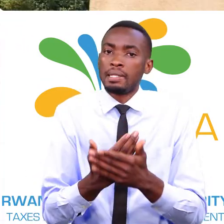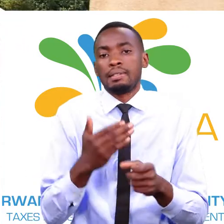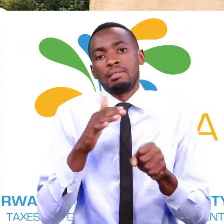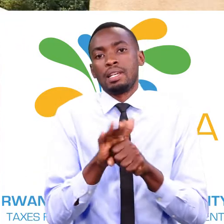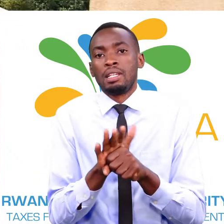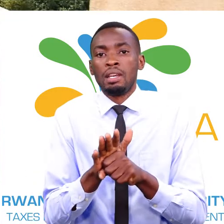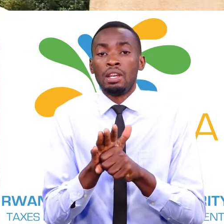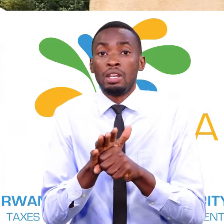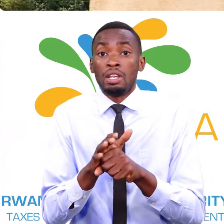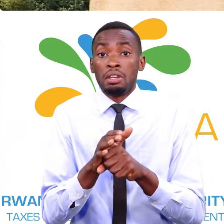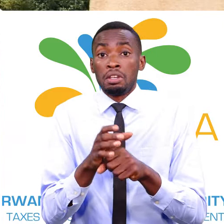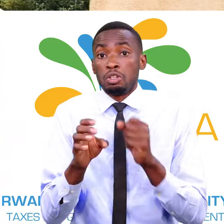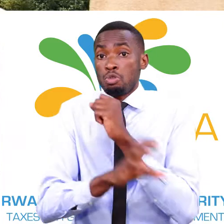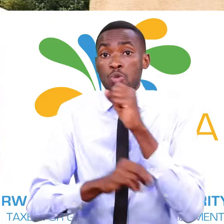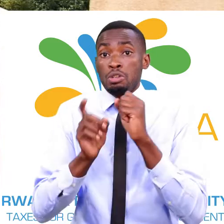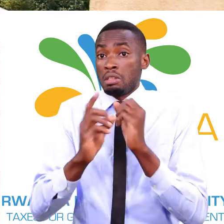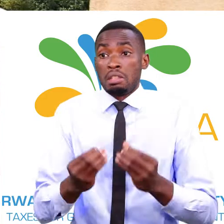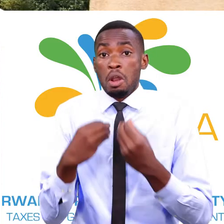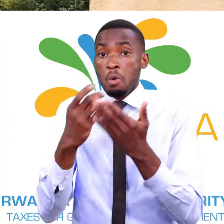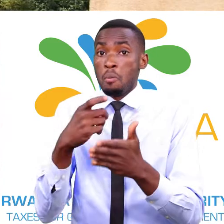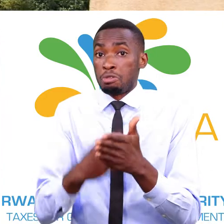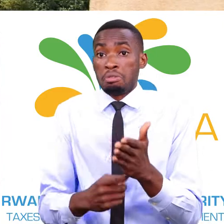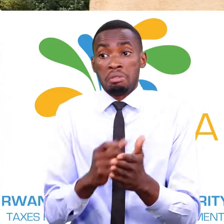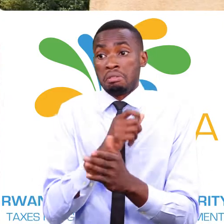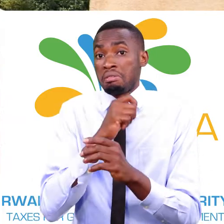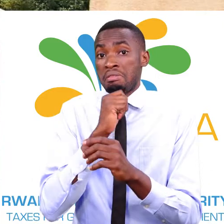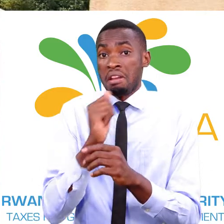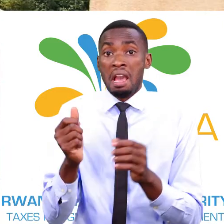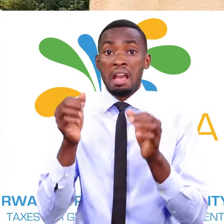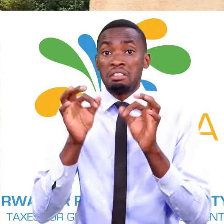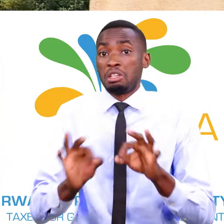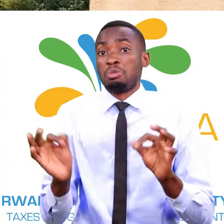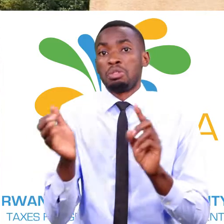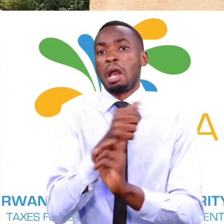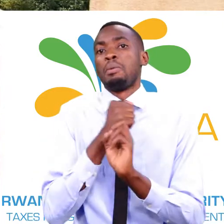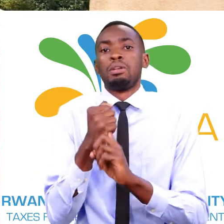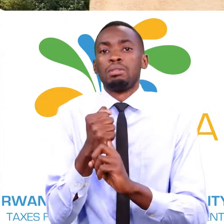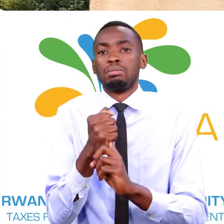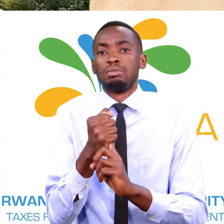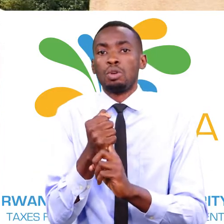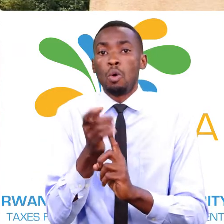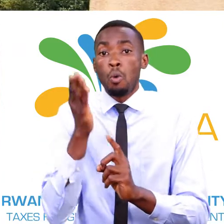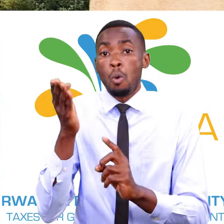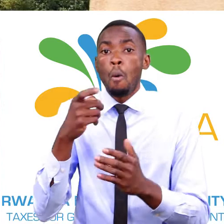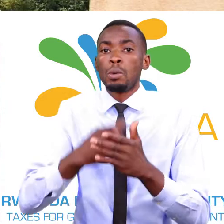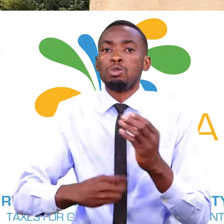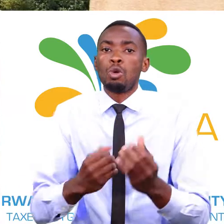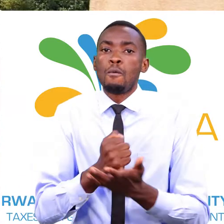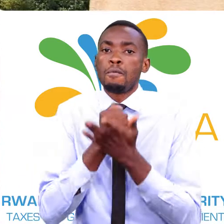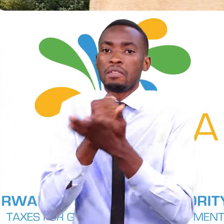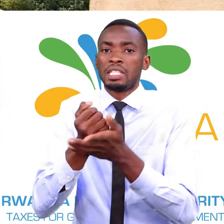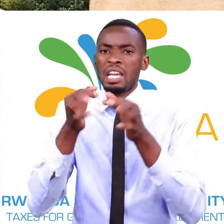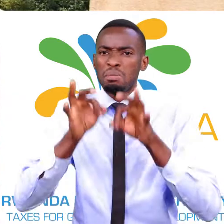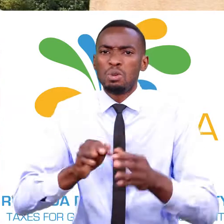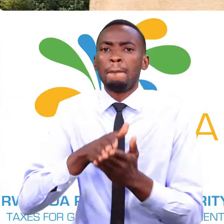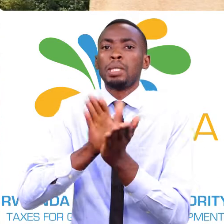ntabwo igihugu kidatanga umusoro n'ubundi ntabwo nta kindi kintu cyaba gihagarariyeho uwo musoro ufasha byinshi